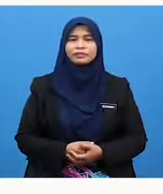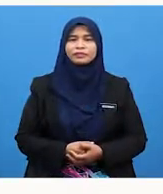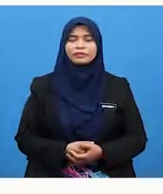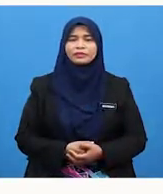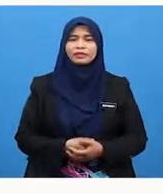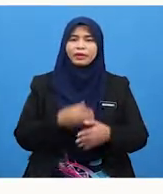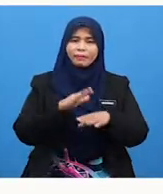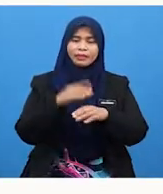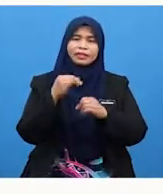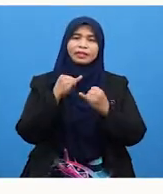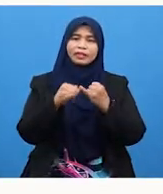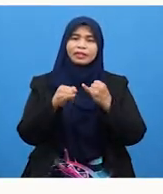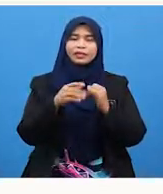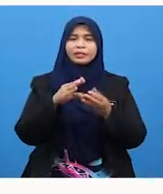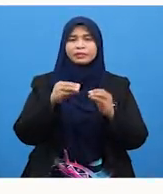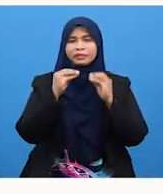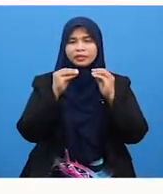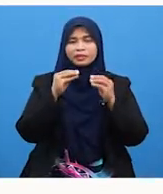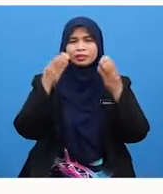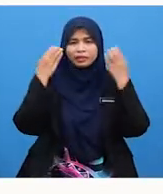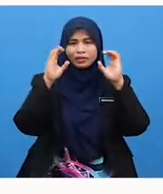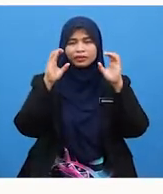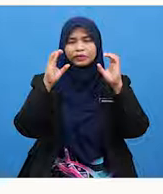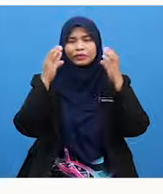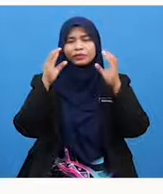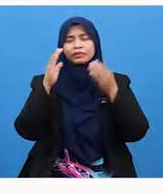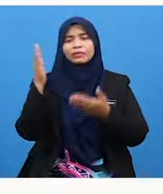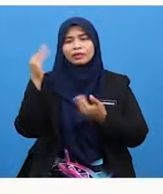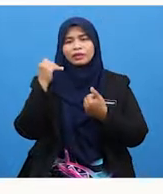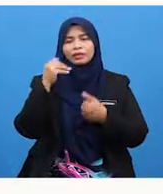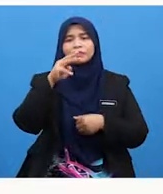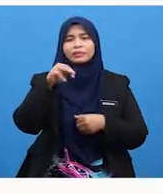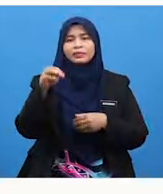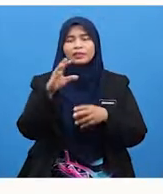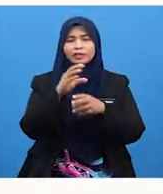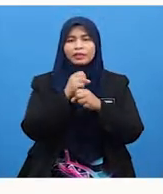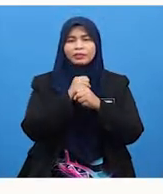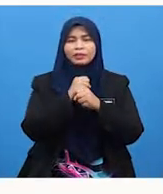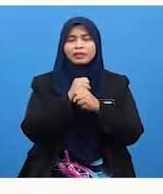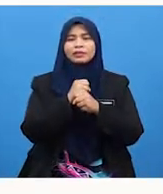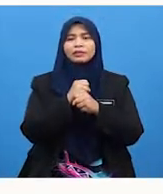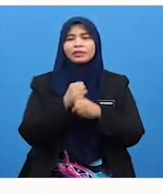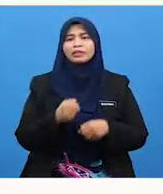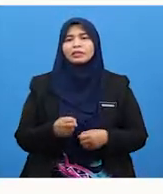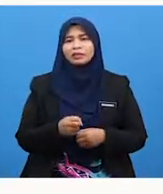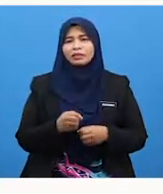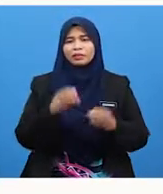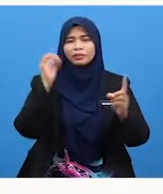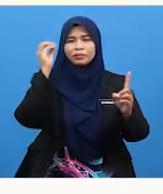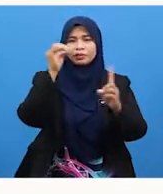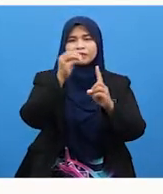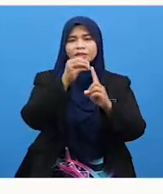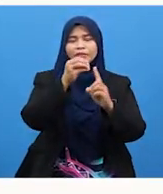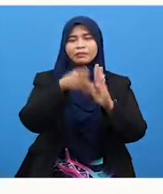Pada akhir pengajaran cikgu pada hari ini, cikgu berharap murid-murid dapat mencapai